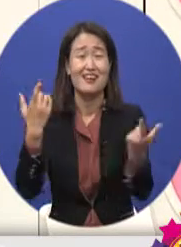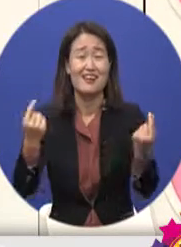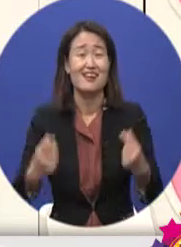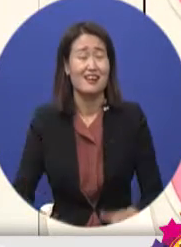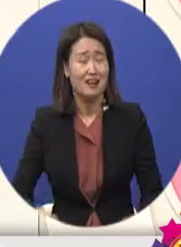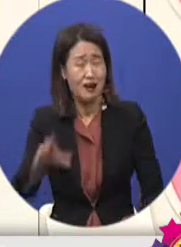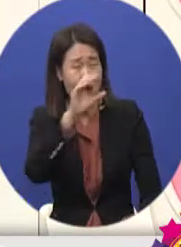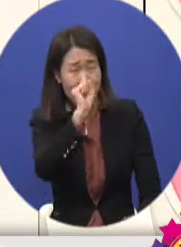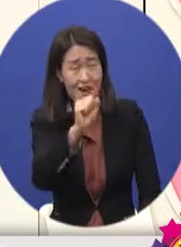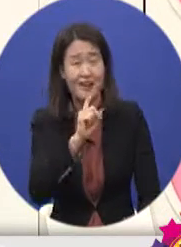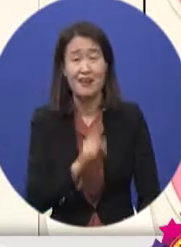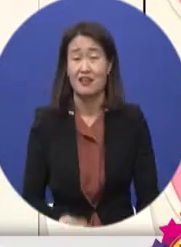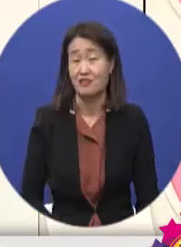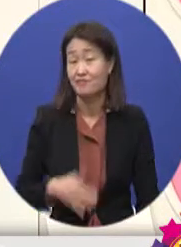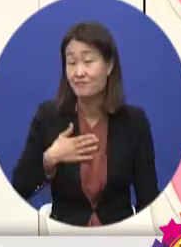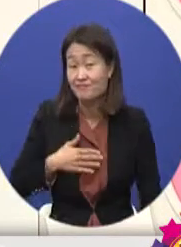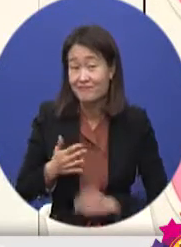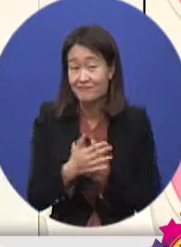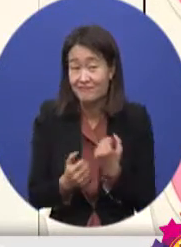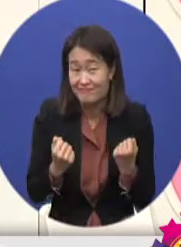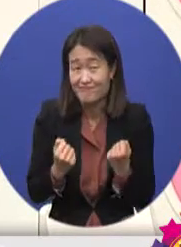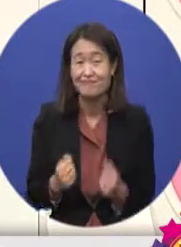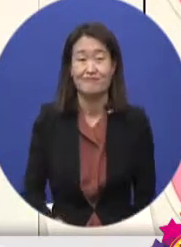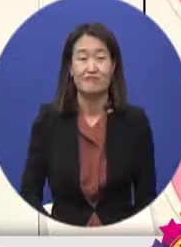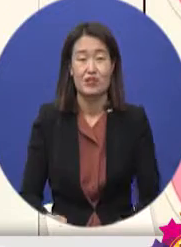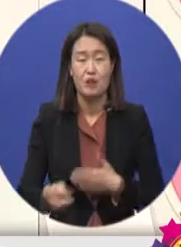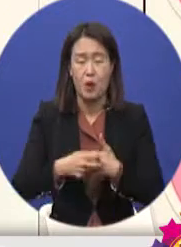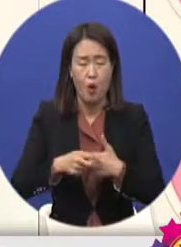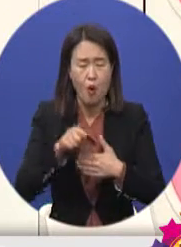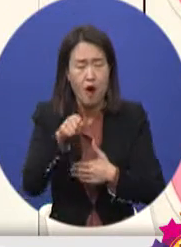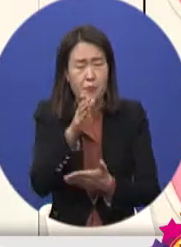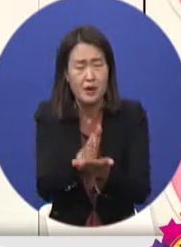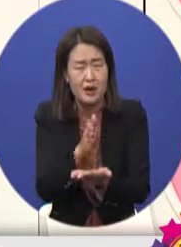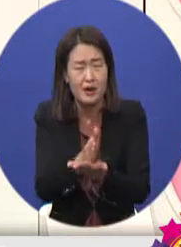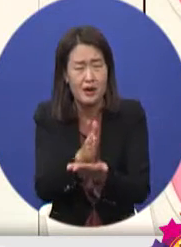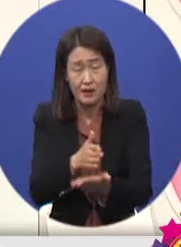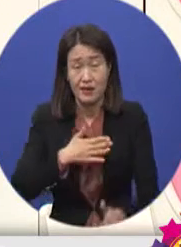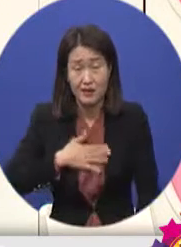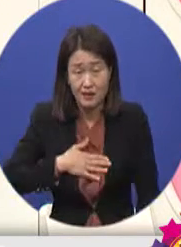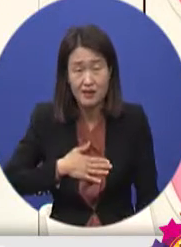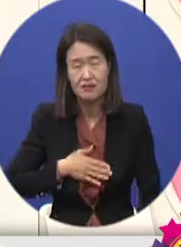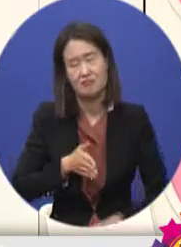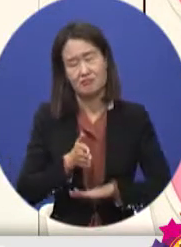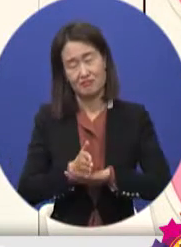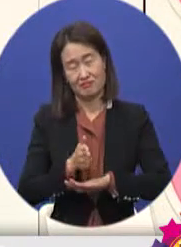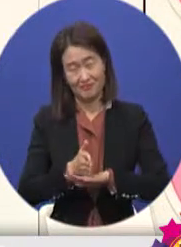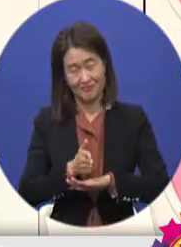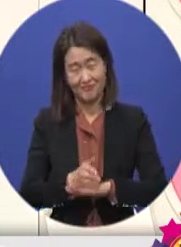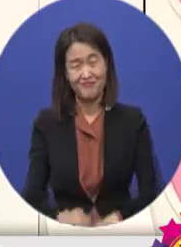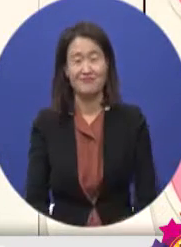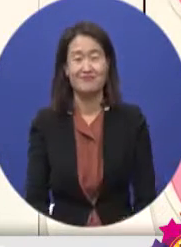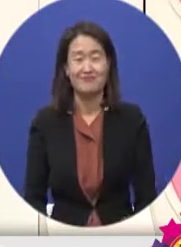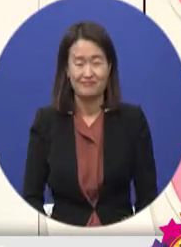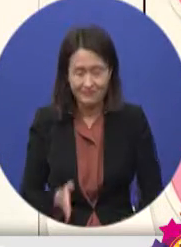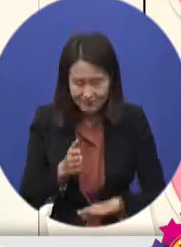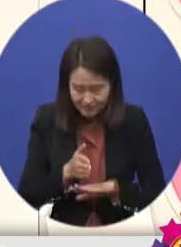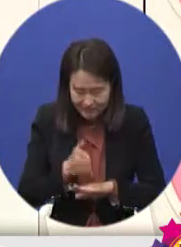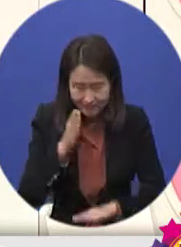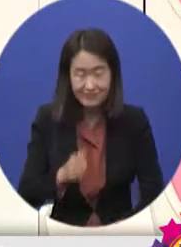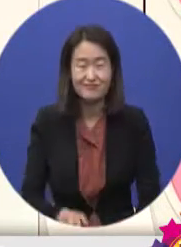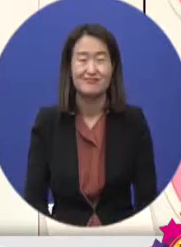얼마나 좋아한다고. 그래요. 건강하시고 병원 가시지 마시고요. 아이고, 고맙습니다.